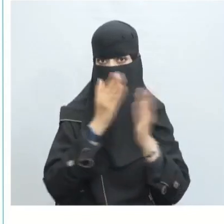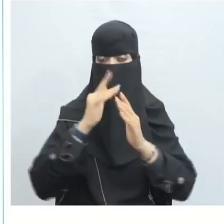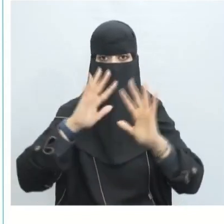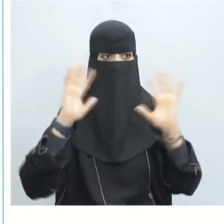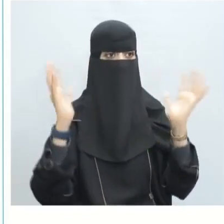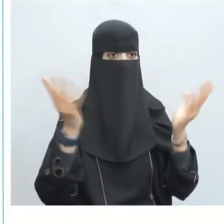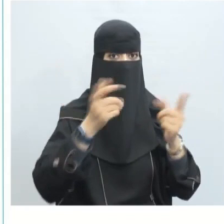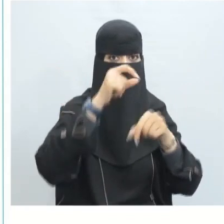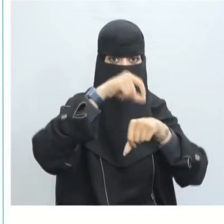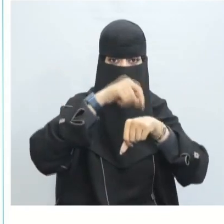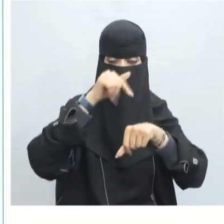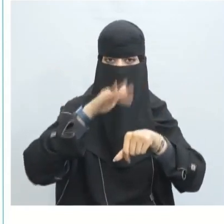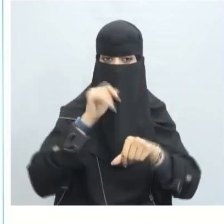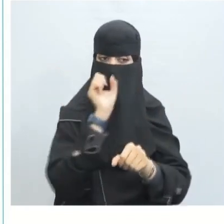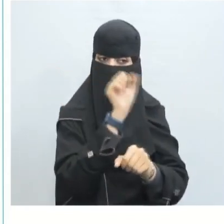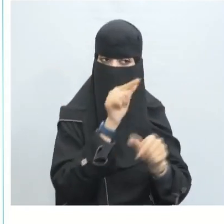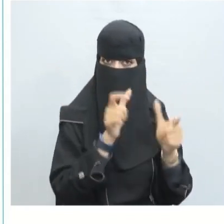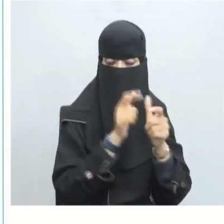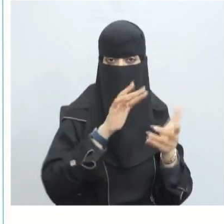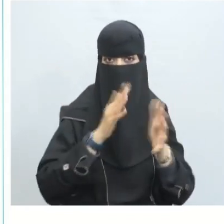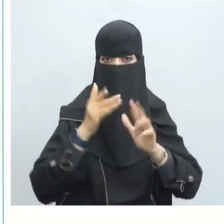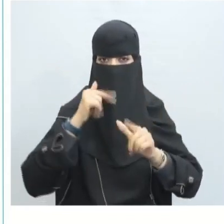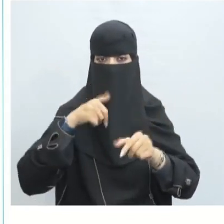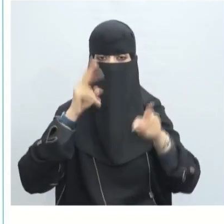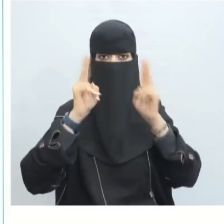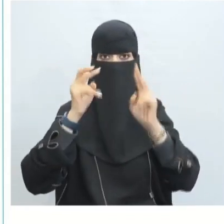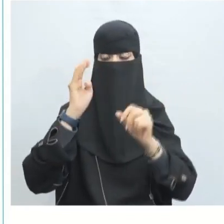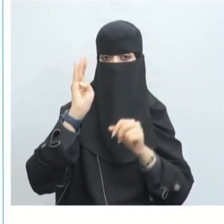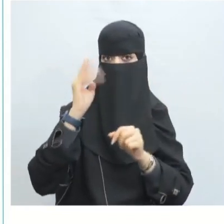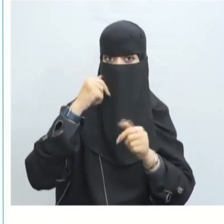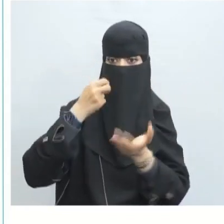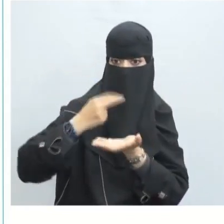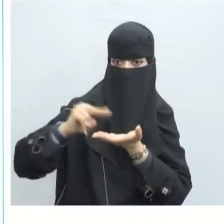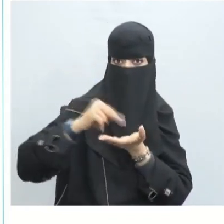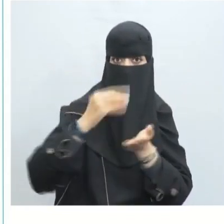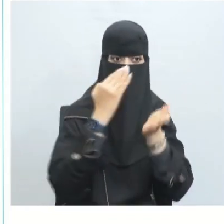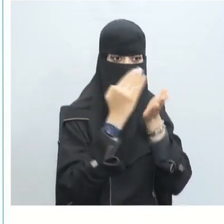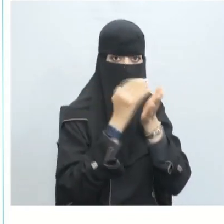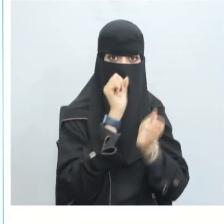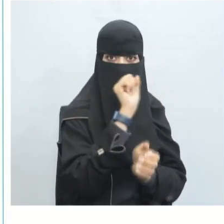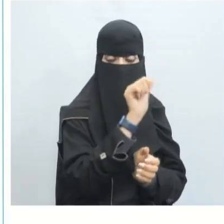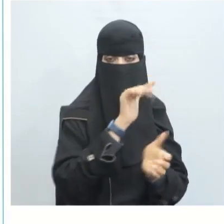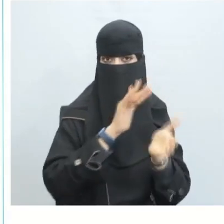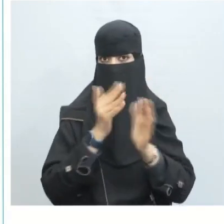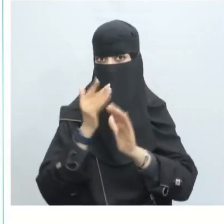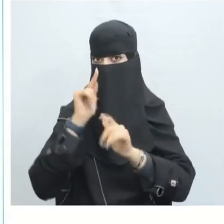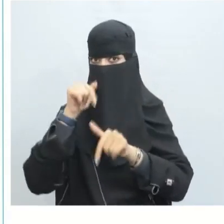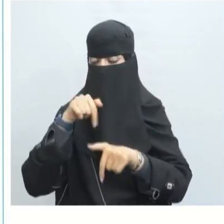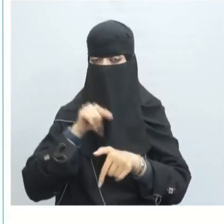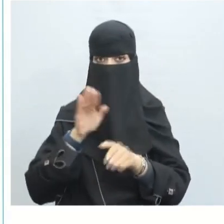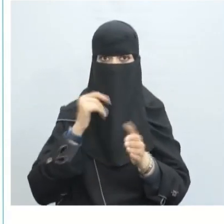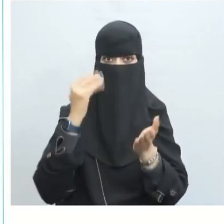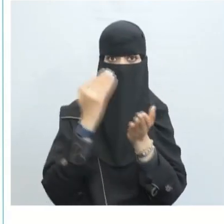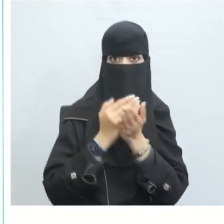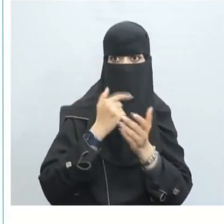ام خاصه خص هل نلاحظ مثلا بعض حفلات الزفاف يتم ارسال دعوه خاصه البعض الاخر دعوه